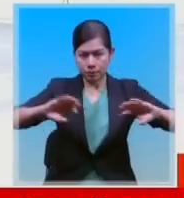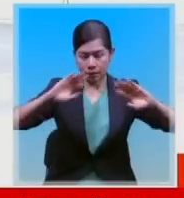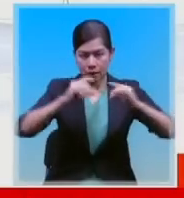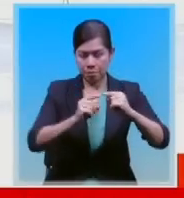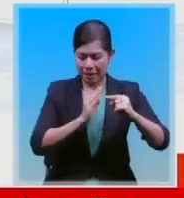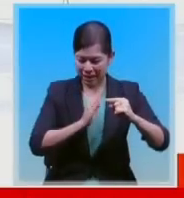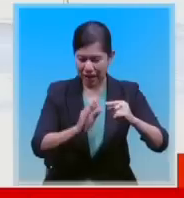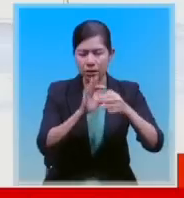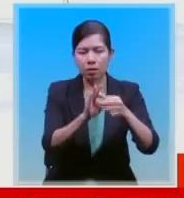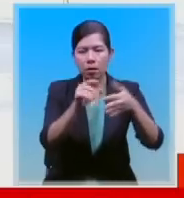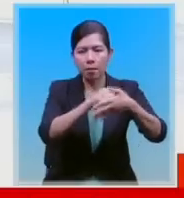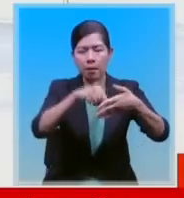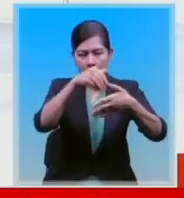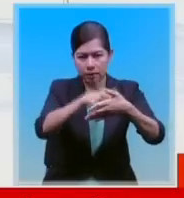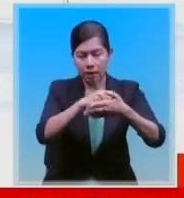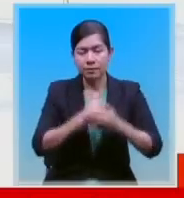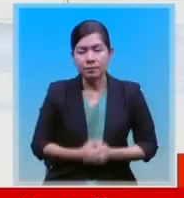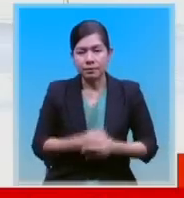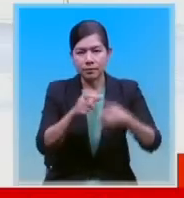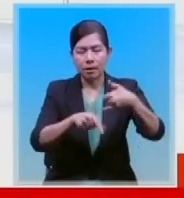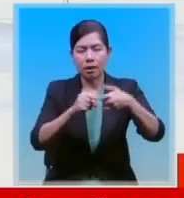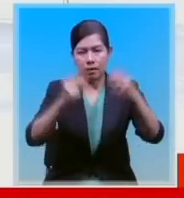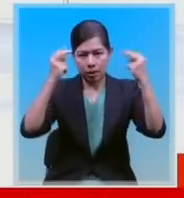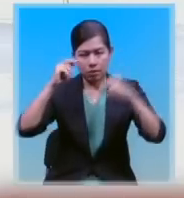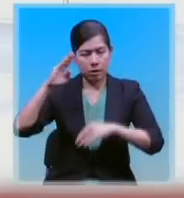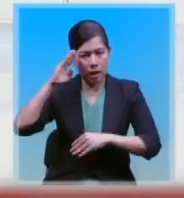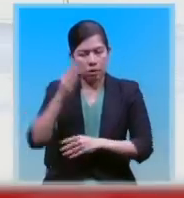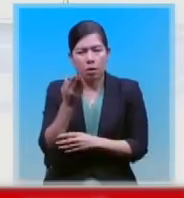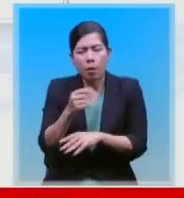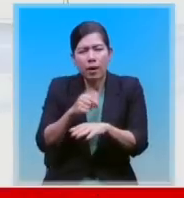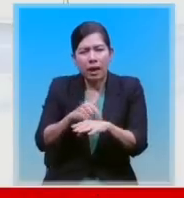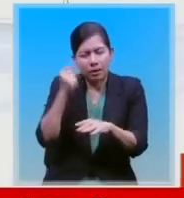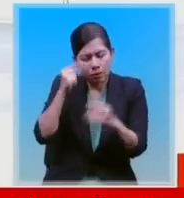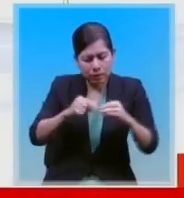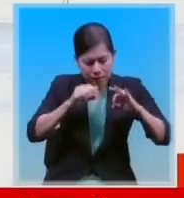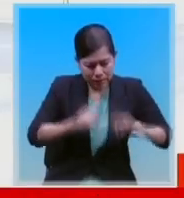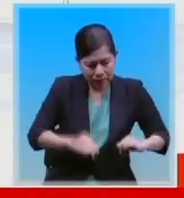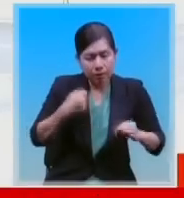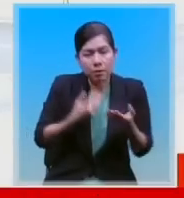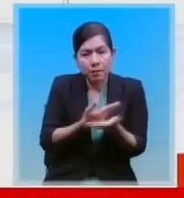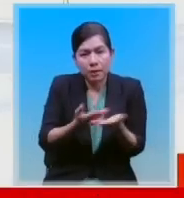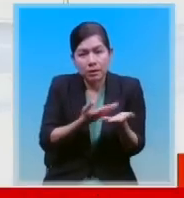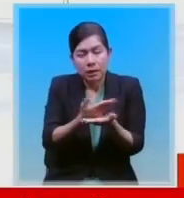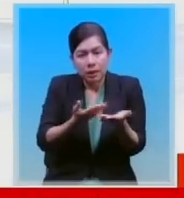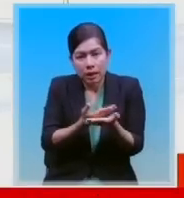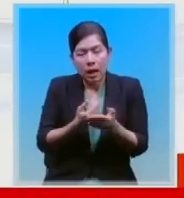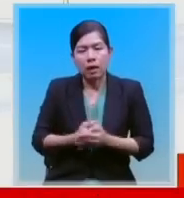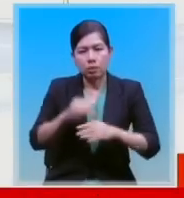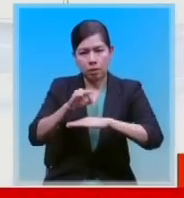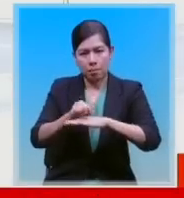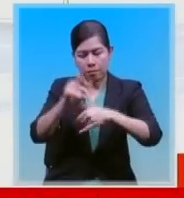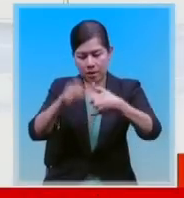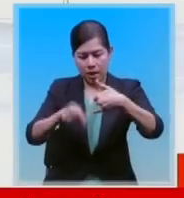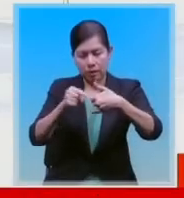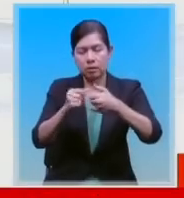ตั้งค่ะในขณะเดียวกันนายกรัฐมนตรีก็ขอเวลาตัดสินใจและพิจารณาตอบรับนั่งบัญชีนายกรัฐมนตรีก่อน